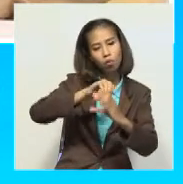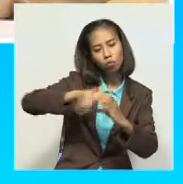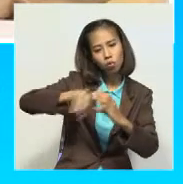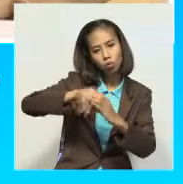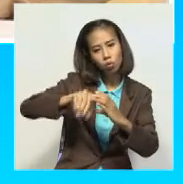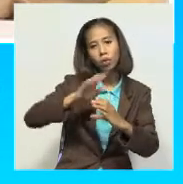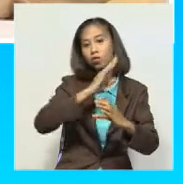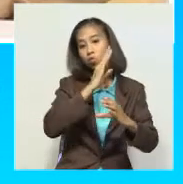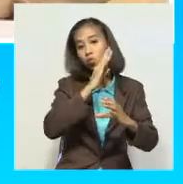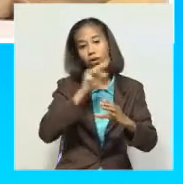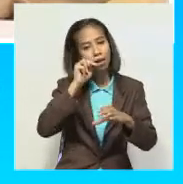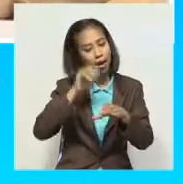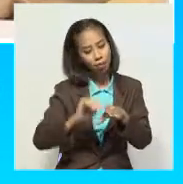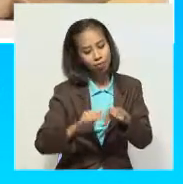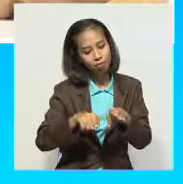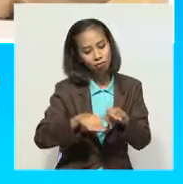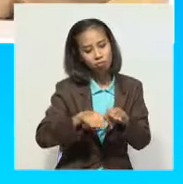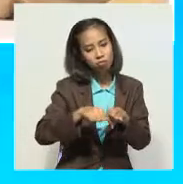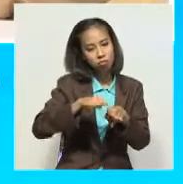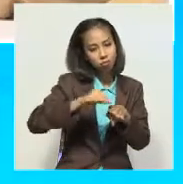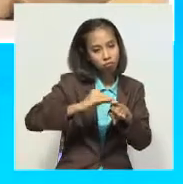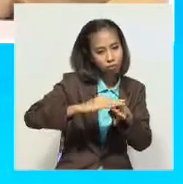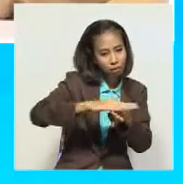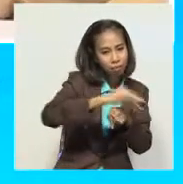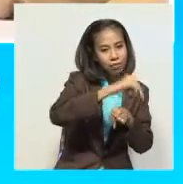ลิ่งเมื่อไหร่เราก็สูบออกอันนี้เป็นมาตรการที่เวลากรณี